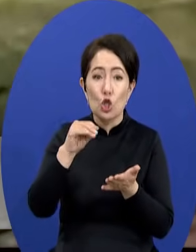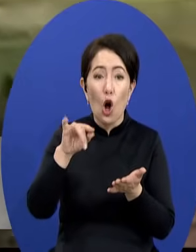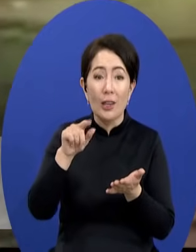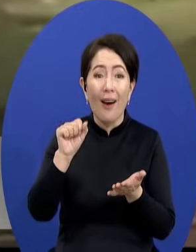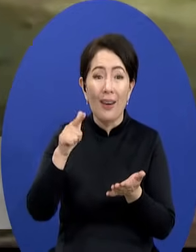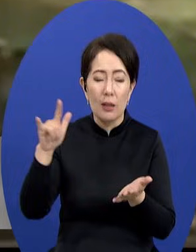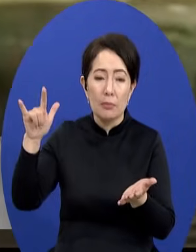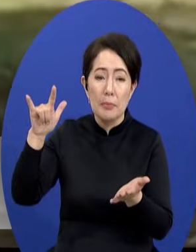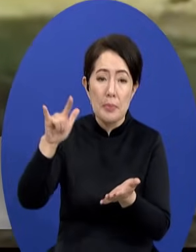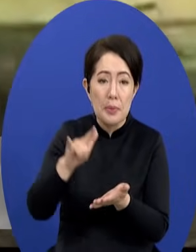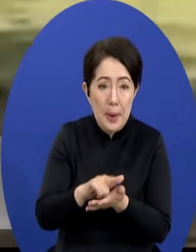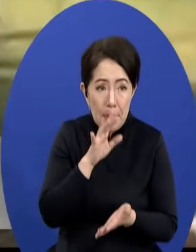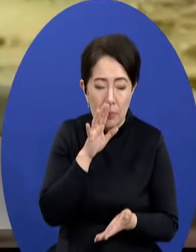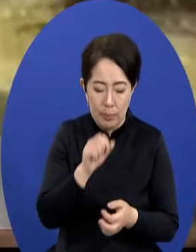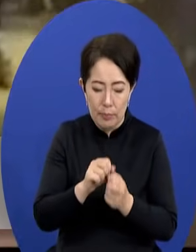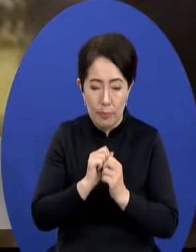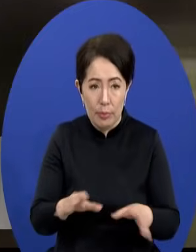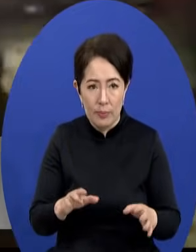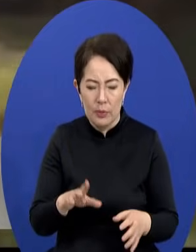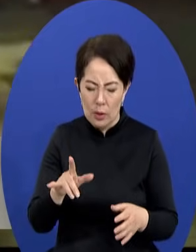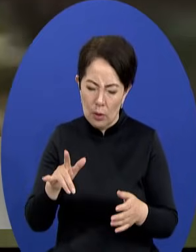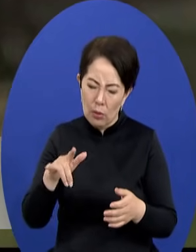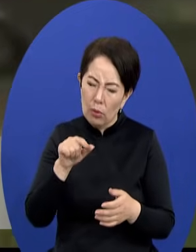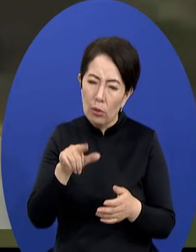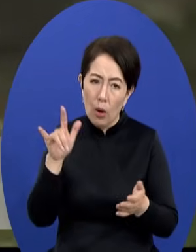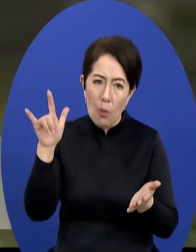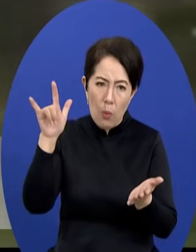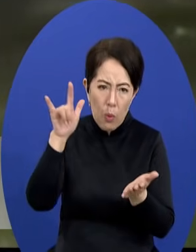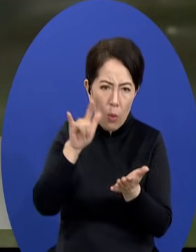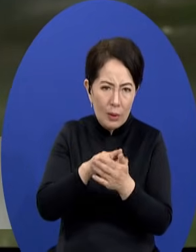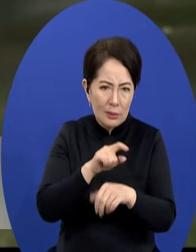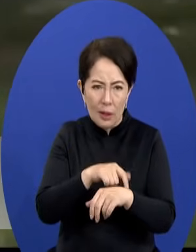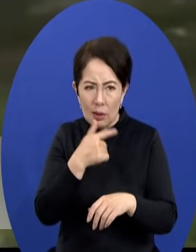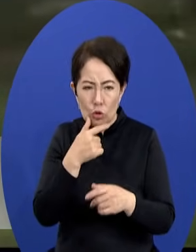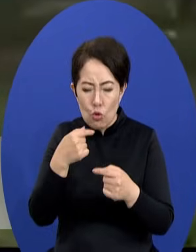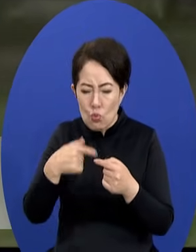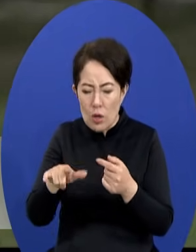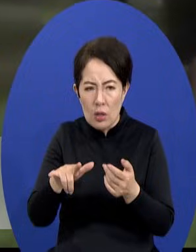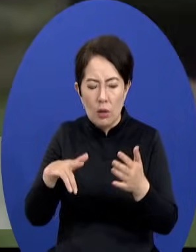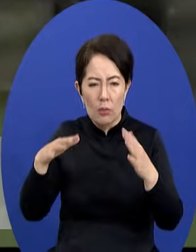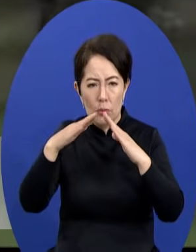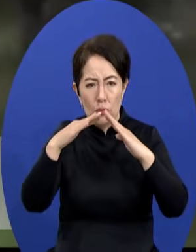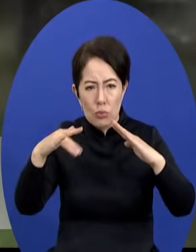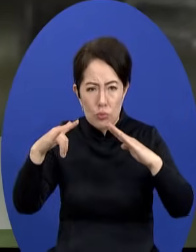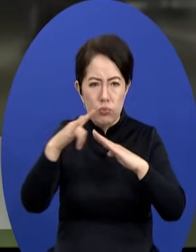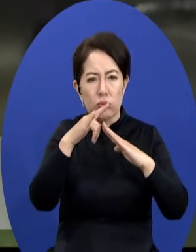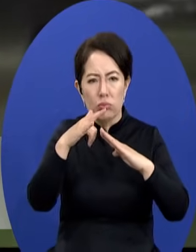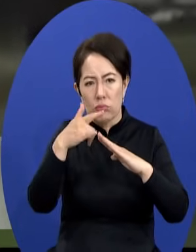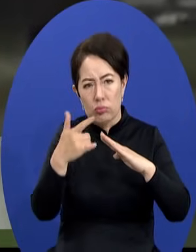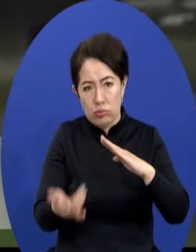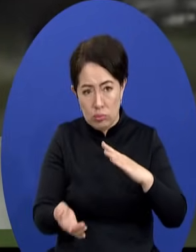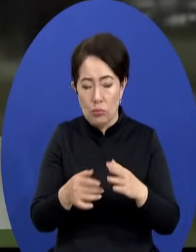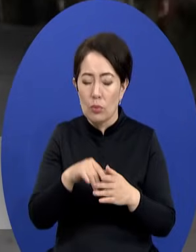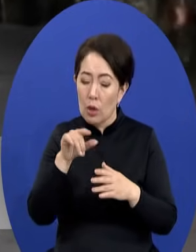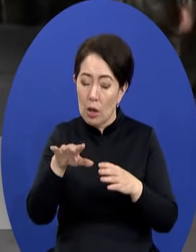газардахж байгаа тосолцсон байна. Тус онгоц буултын зурвас дээр амжиж бууж чадлгүй ойролцоох толгодыг бол мөргсөн байгаа юм. За энэ ослоор